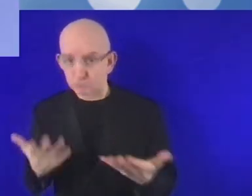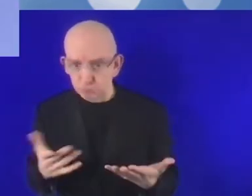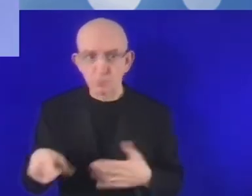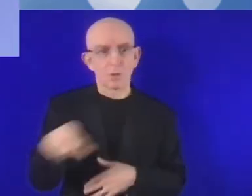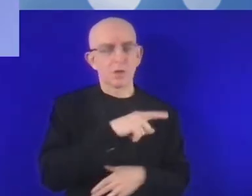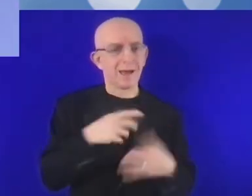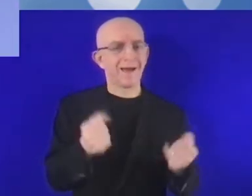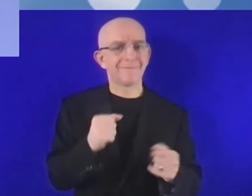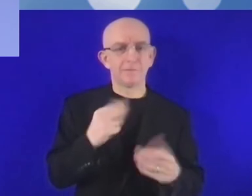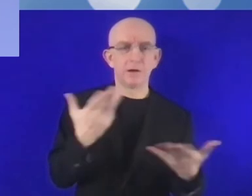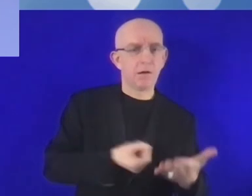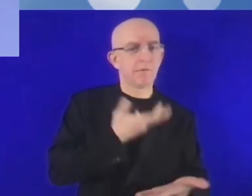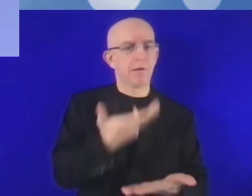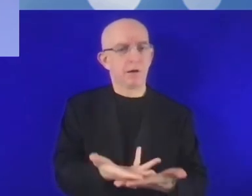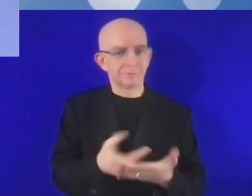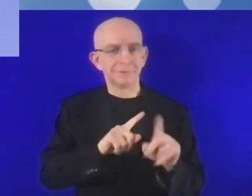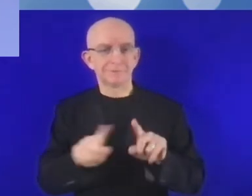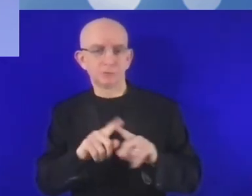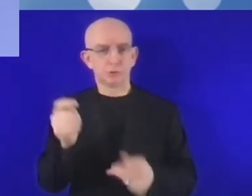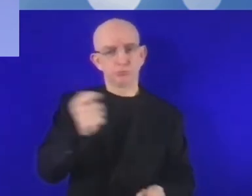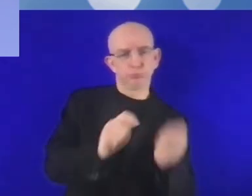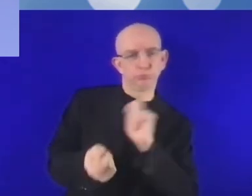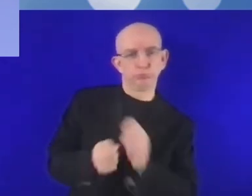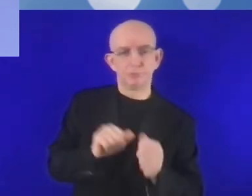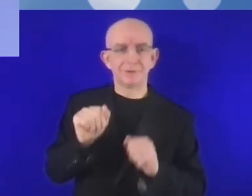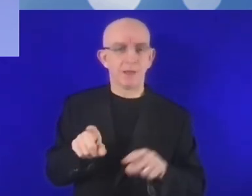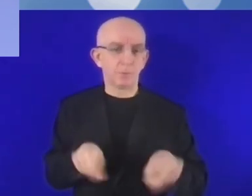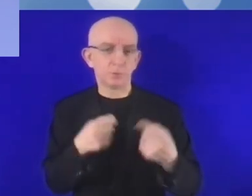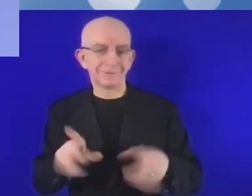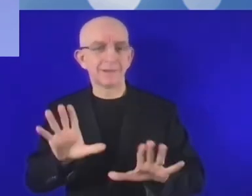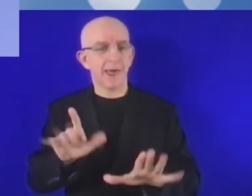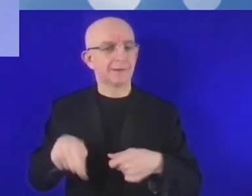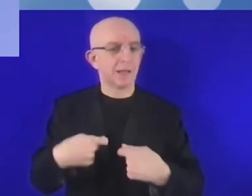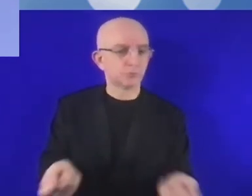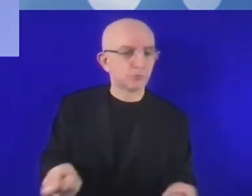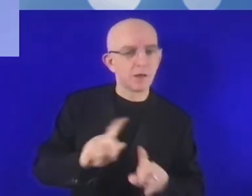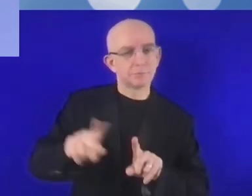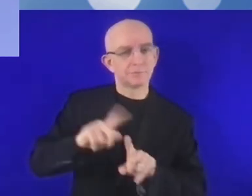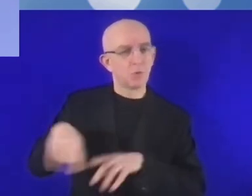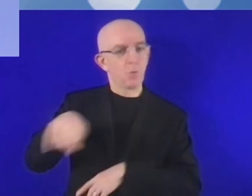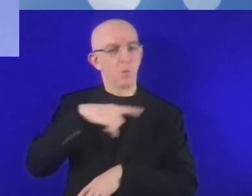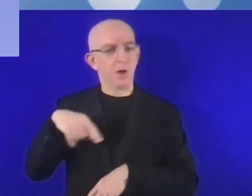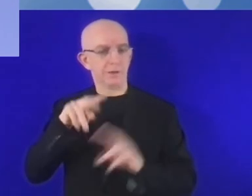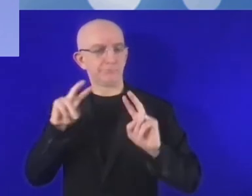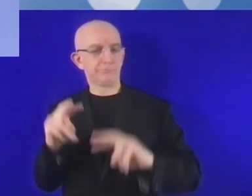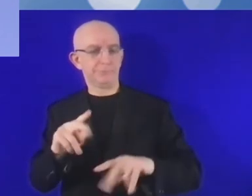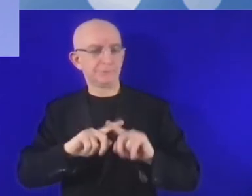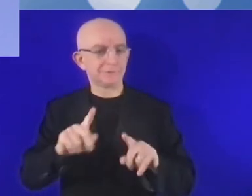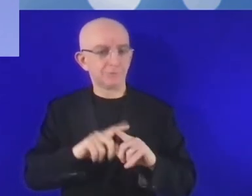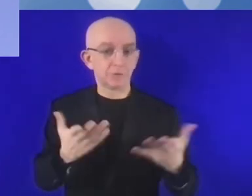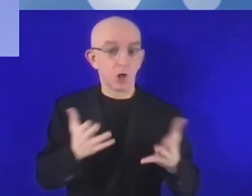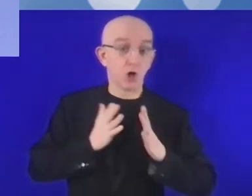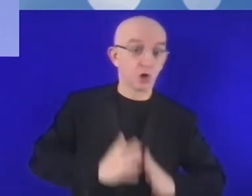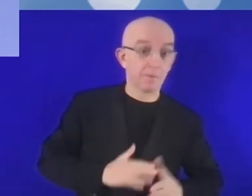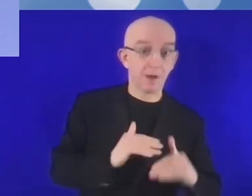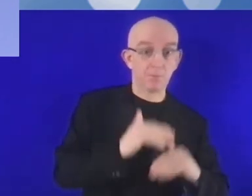والاختلافات، ومعناه أن نحن البشر نتحول إلى مكائن أو روبوتات قليلا.